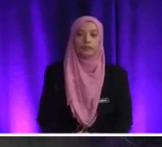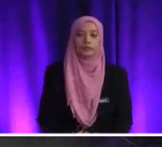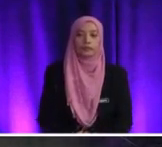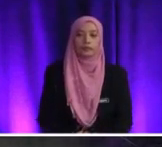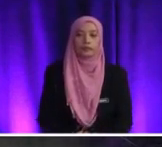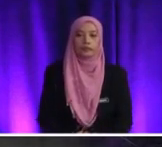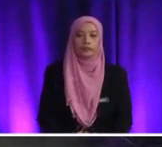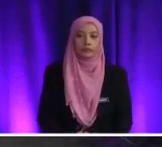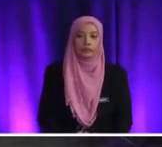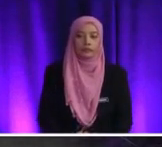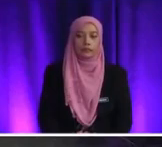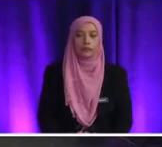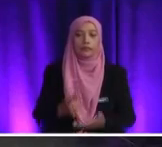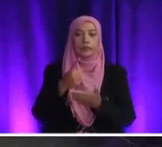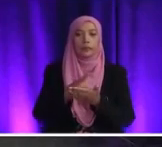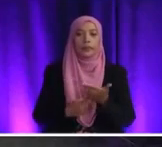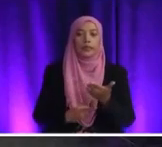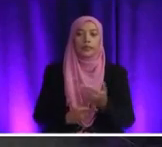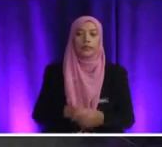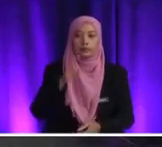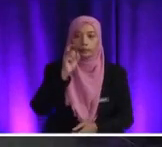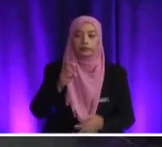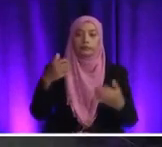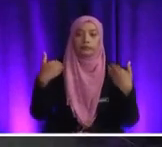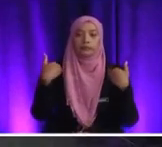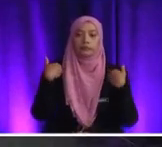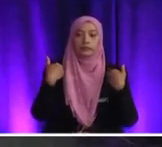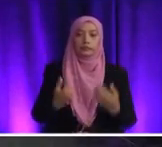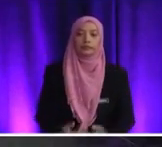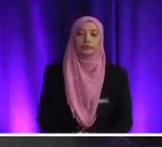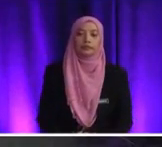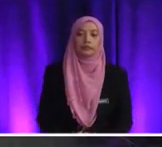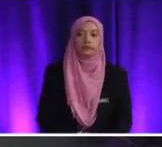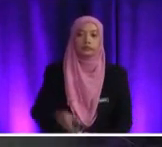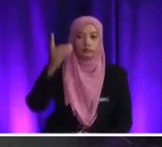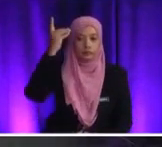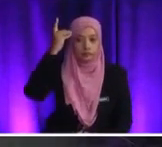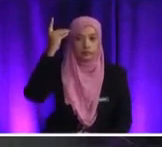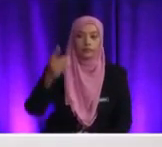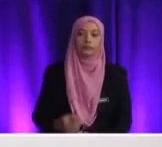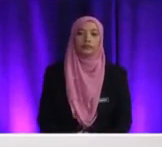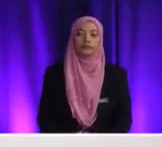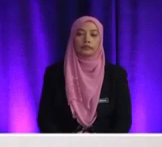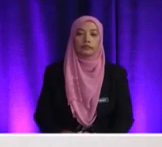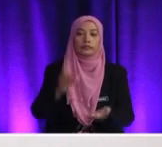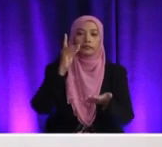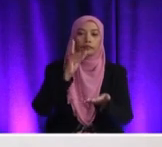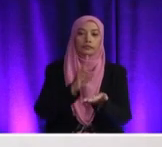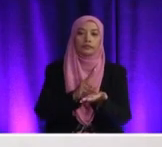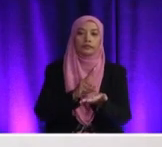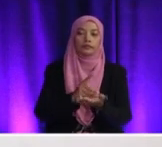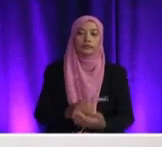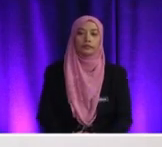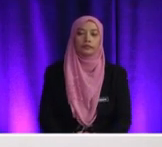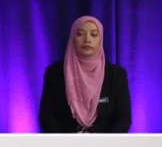menuju alam kerja ya itu melekat dengan Oke Datsun silakan nasional.co doesn't